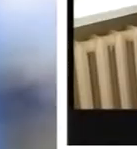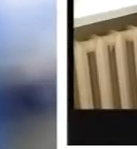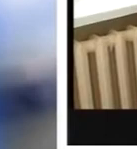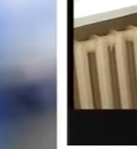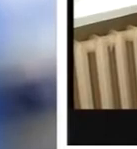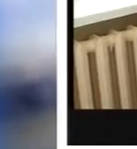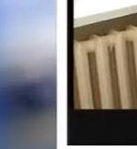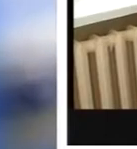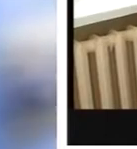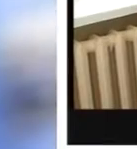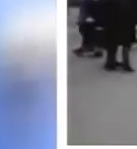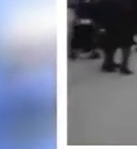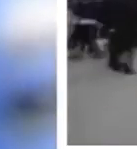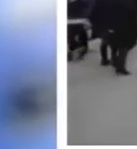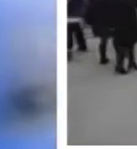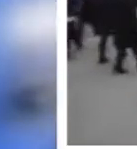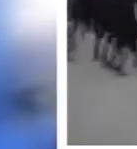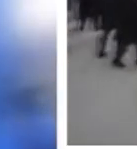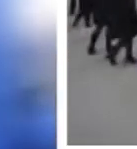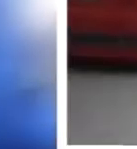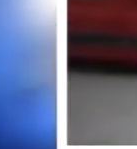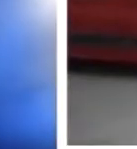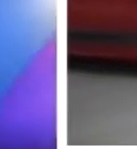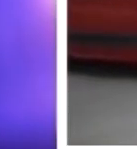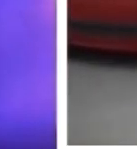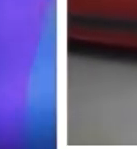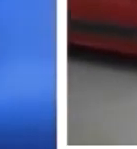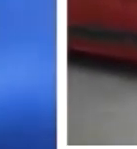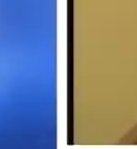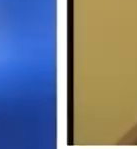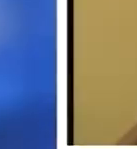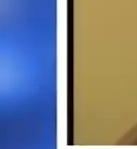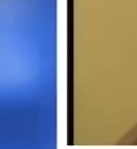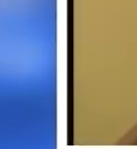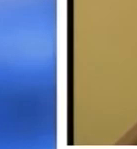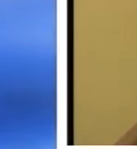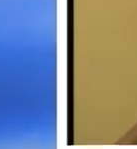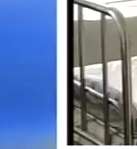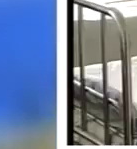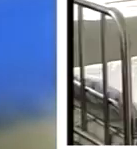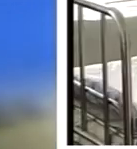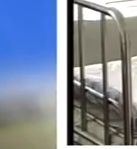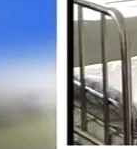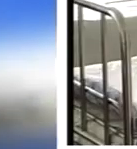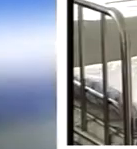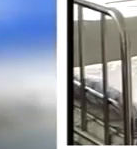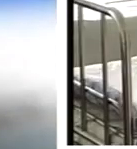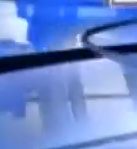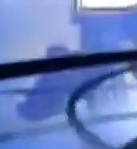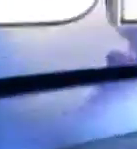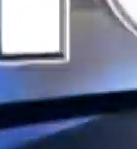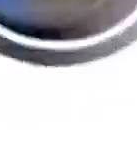Уже декілька місяців медичні працівники районних лікарень області не отримують заробітної плати. Заборгованість – 88 мільйонів